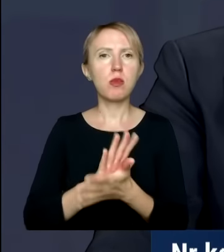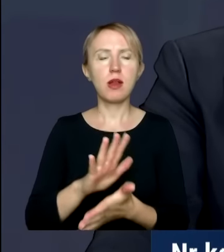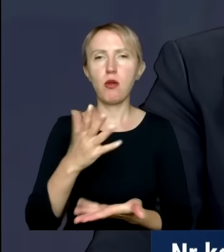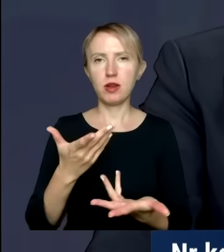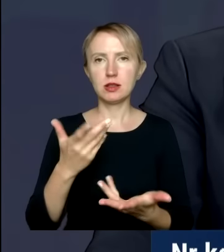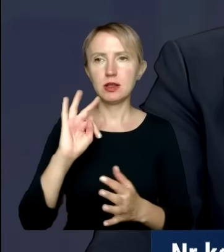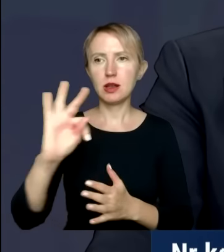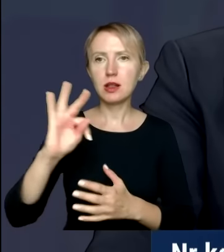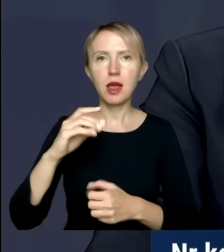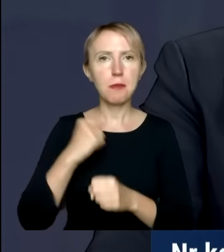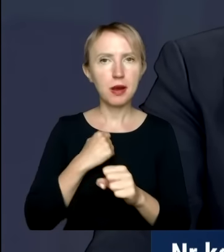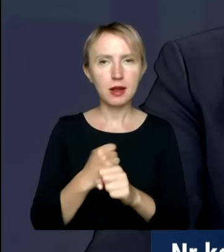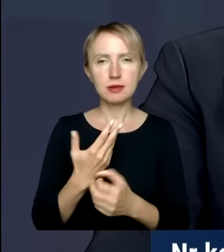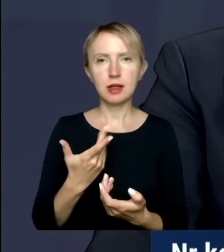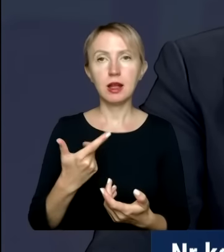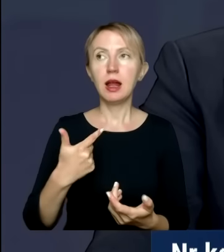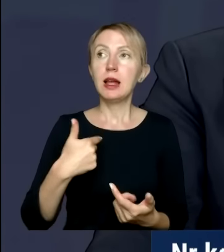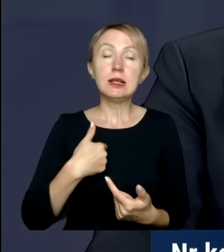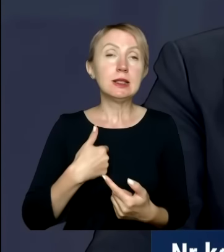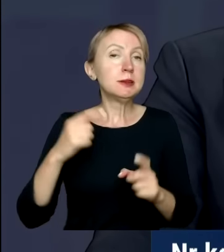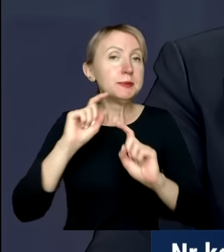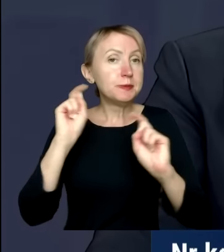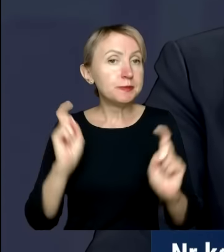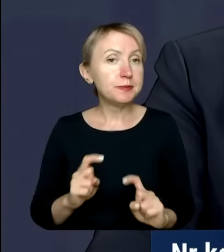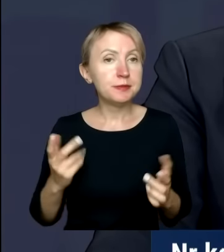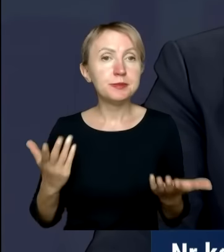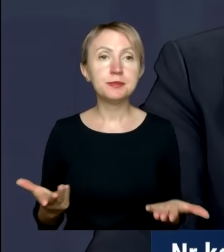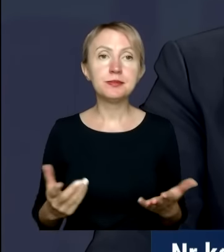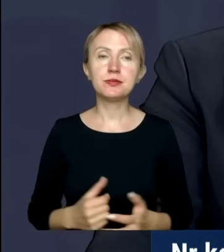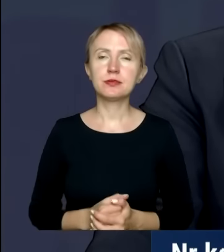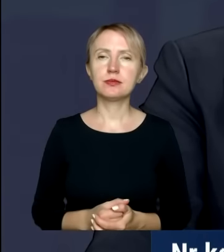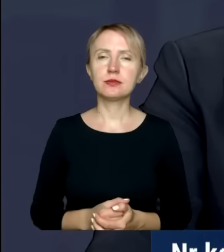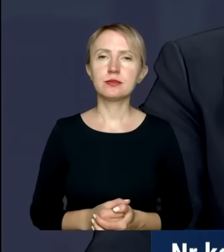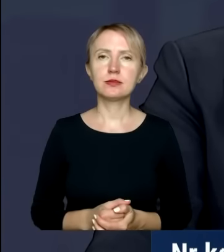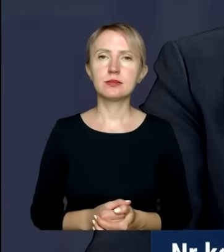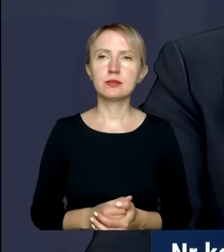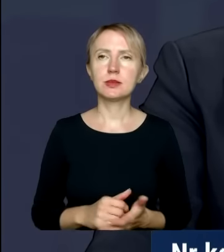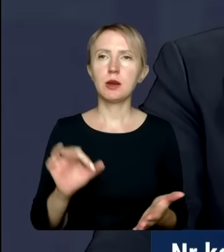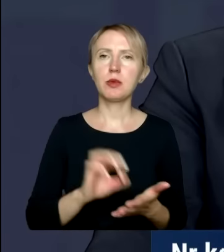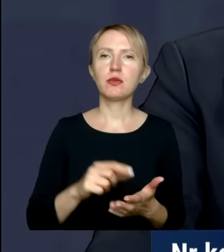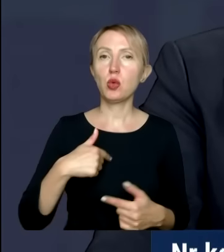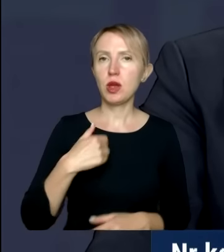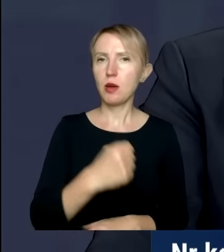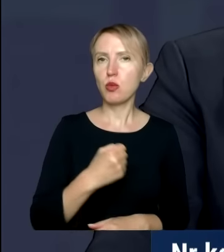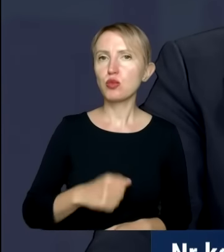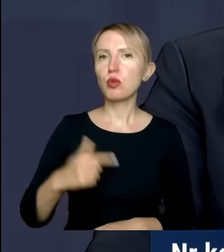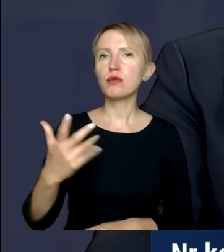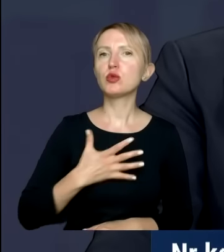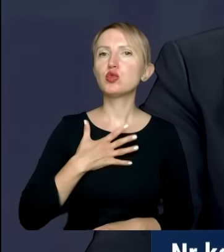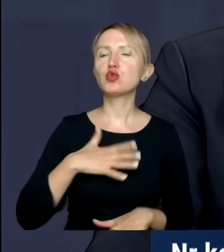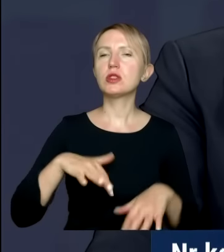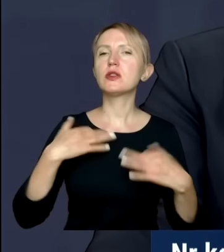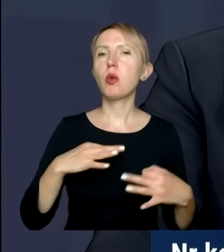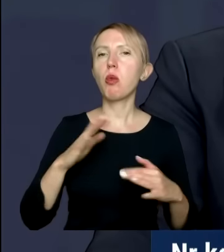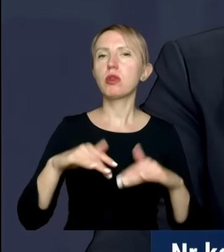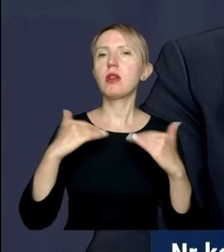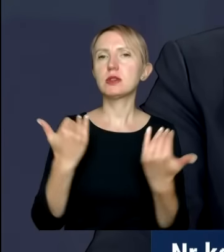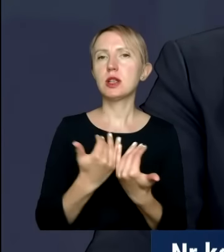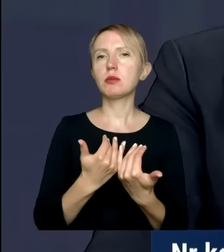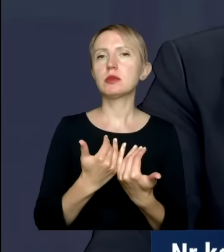jednak dla mnie jest to duży znak zapytania bo na pewno ja powinienem jako poseł czuć się swobodnie w Sejmie i wiedzieć